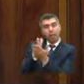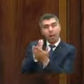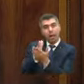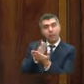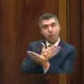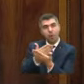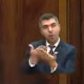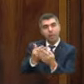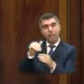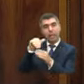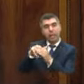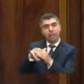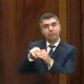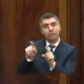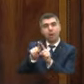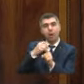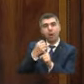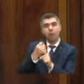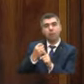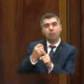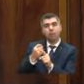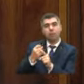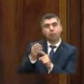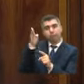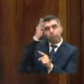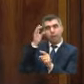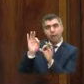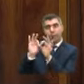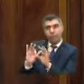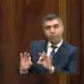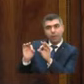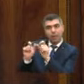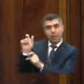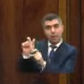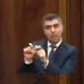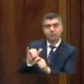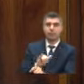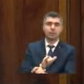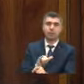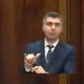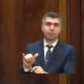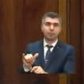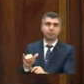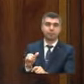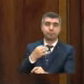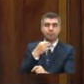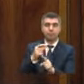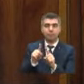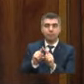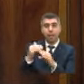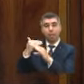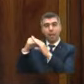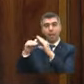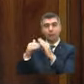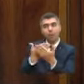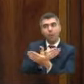الأحزاب بأنها لا تملك كفاءات. فهذه الرسالة التي ترغبون في توجيهها لملايين المغاربة الذين